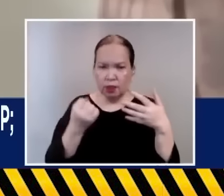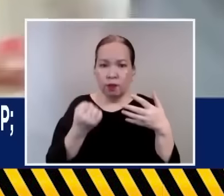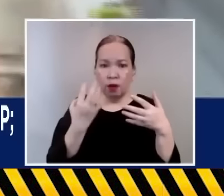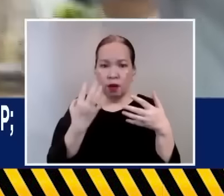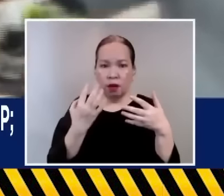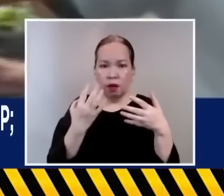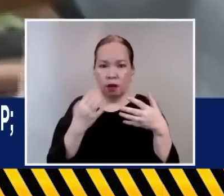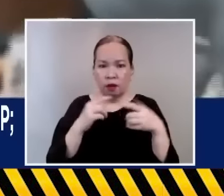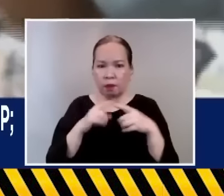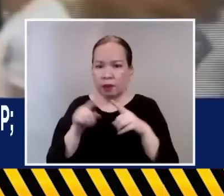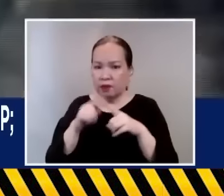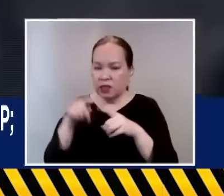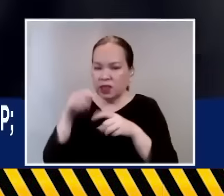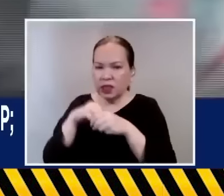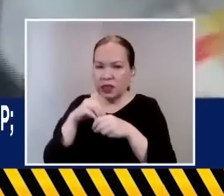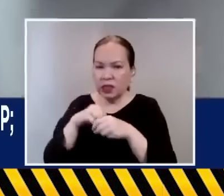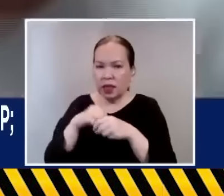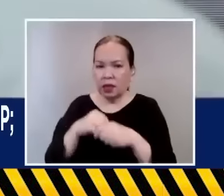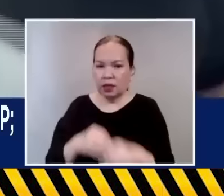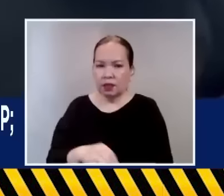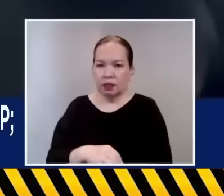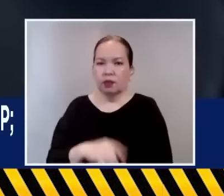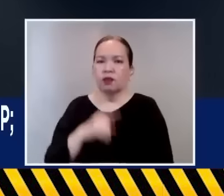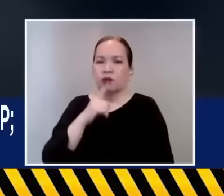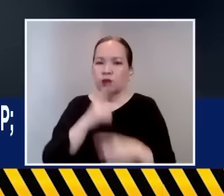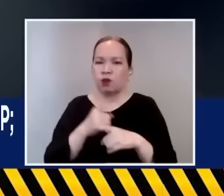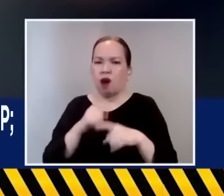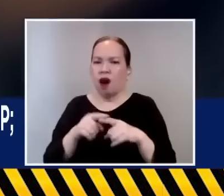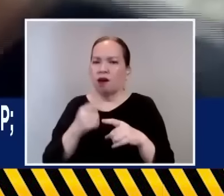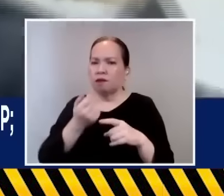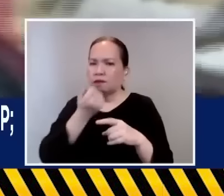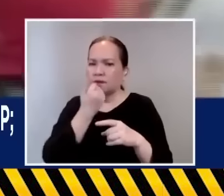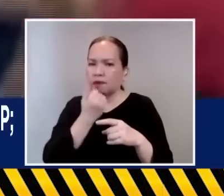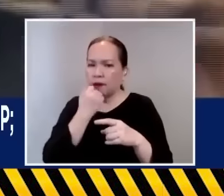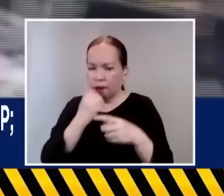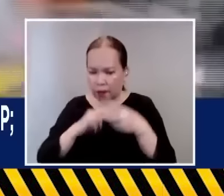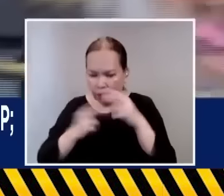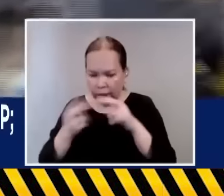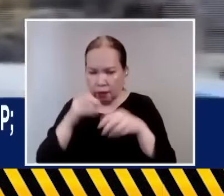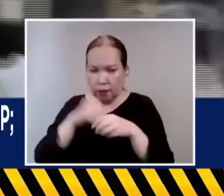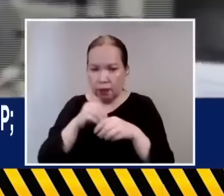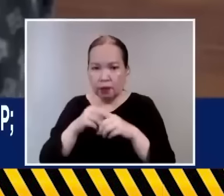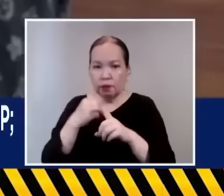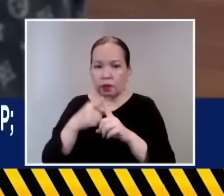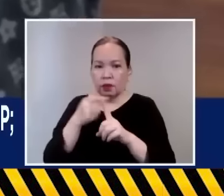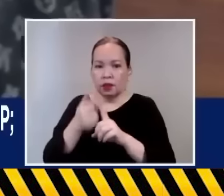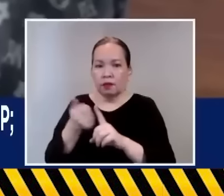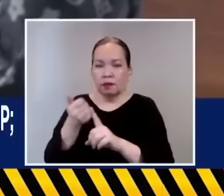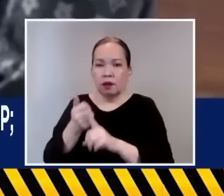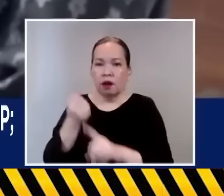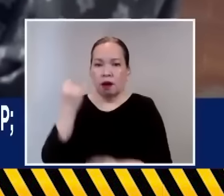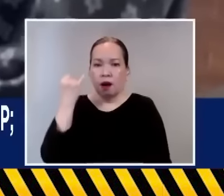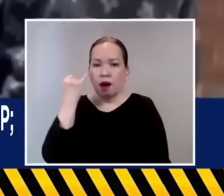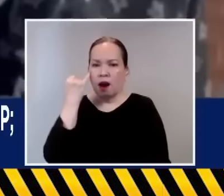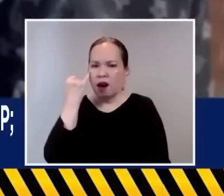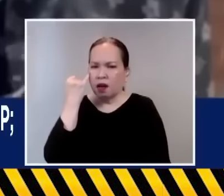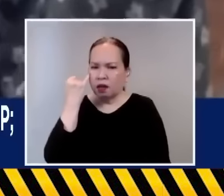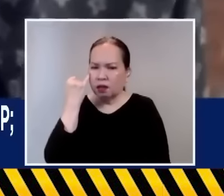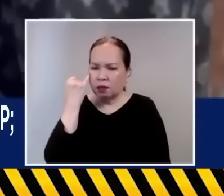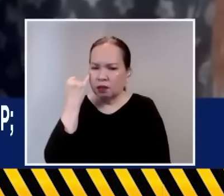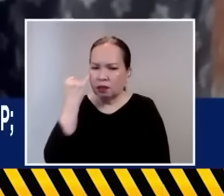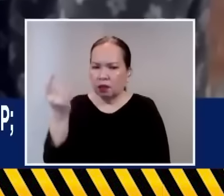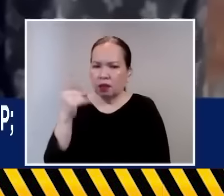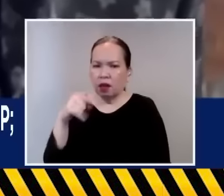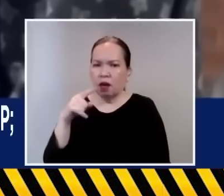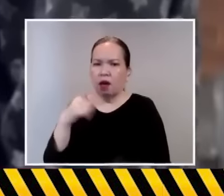yung item. Bukod sa illegal transactions, natuklasan din na nag-imbento umano ng isang bogus home partner o drop-off point na